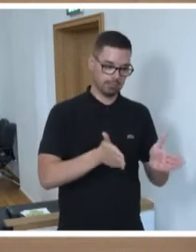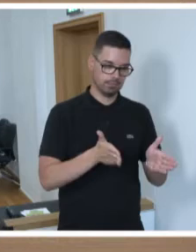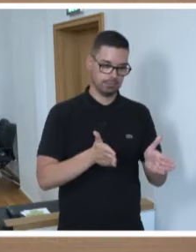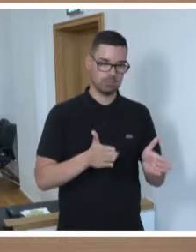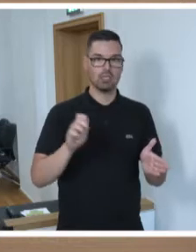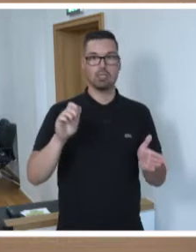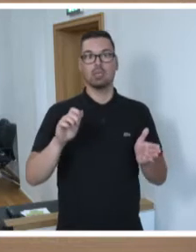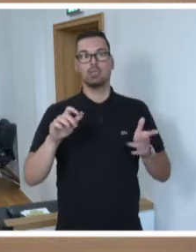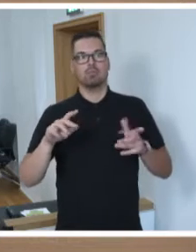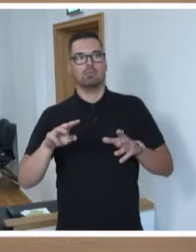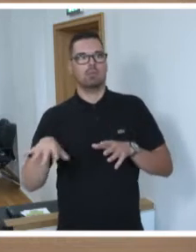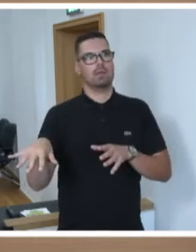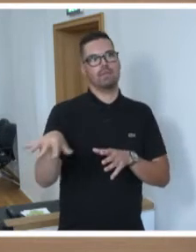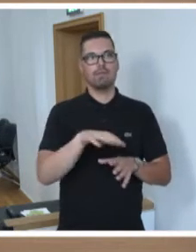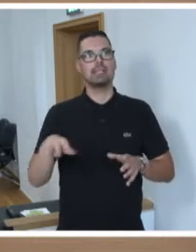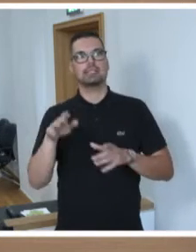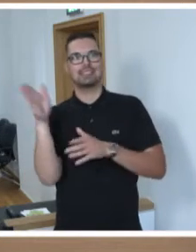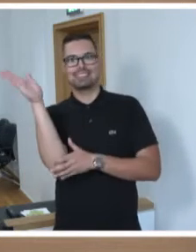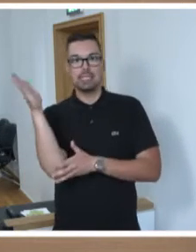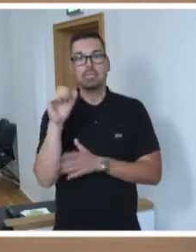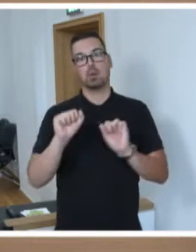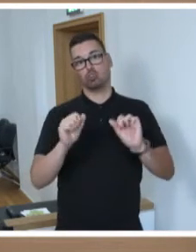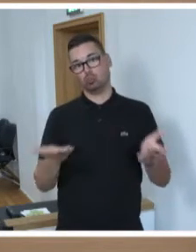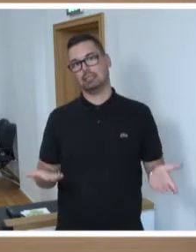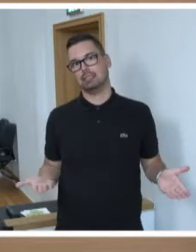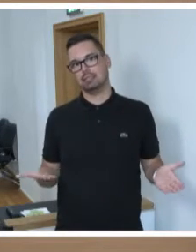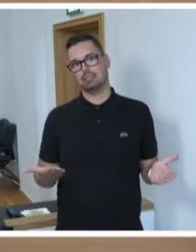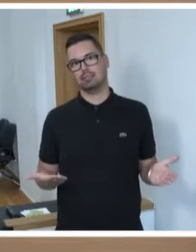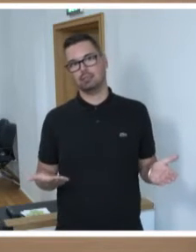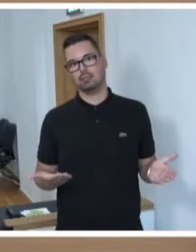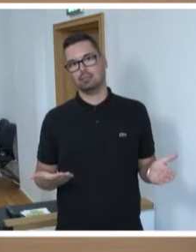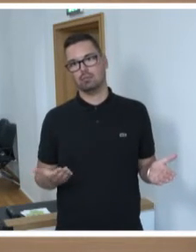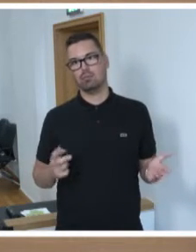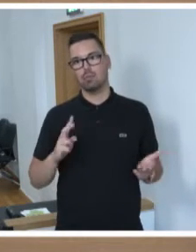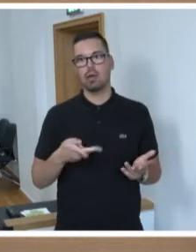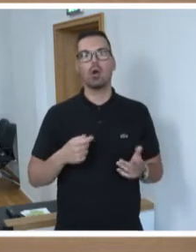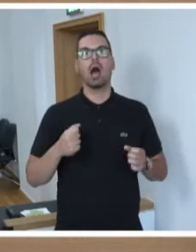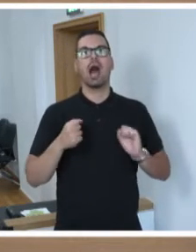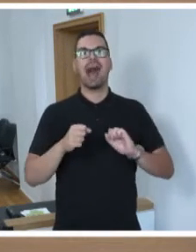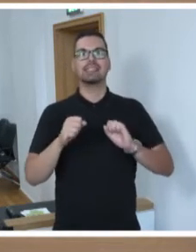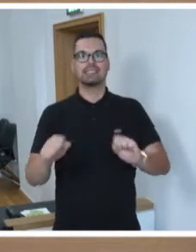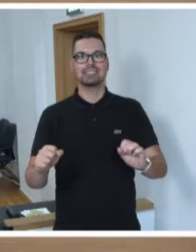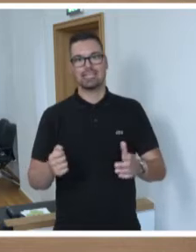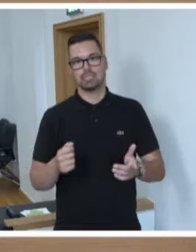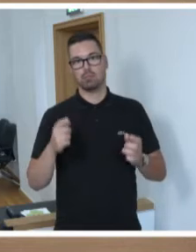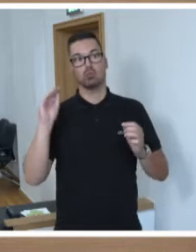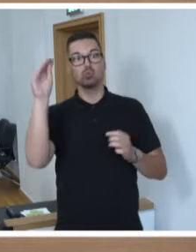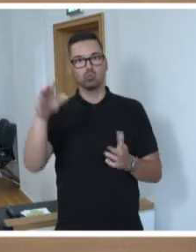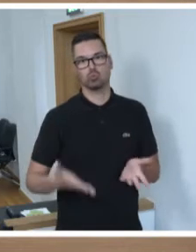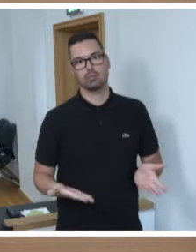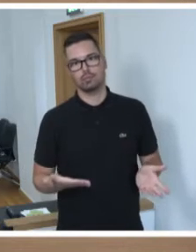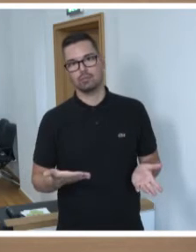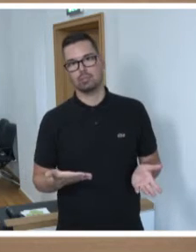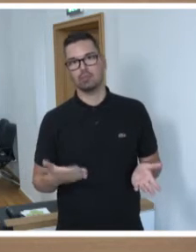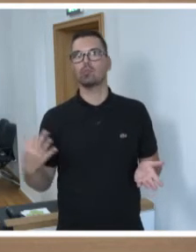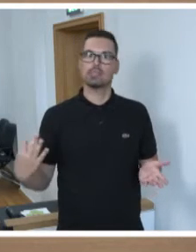Umwelt schützen können, dass wir das Klima schützen können, aber auf der anderen Seite, weil die Frage, was der Antrieb der Zukunft ist, ganz entscheidend für die Zukunft